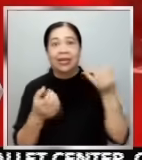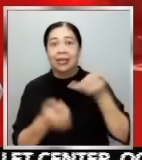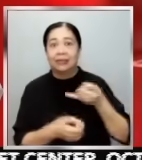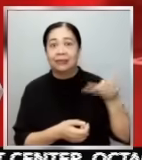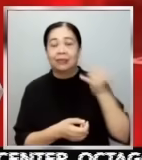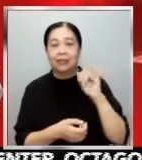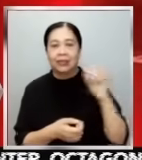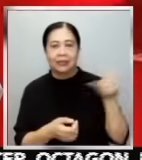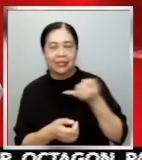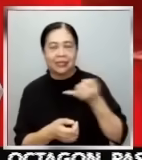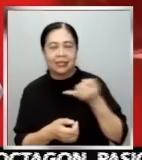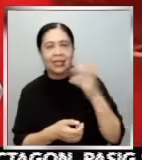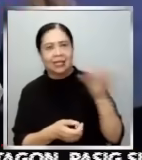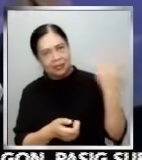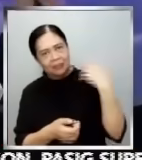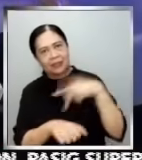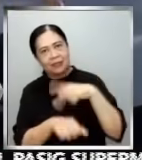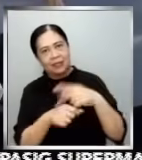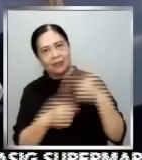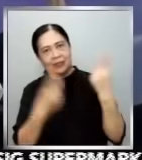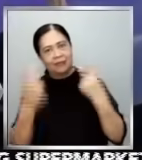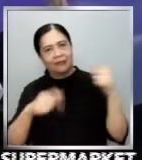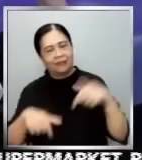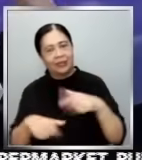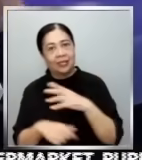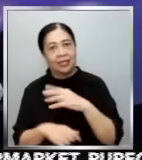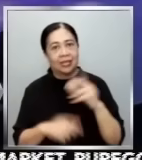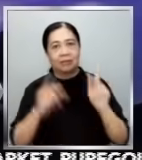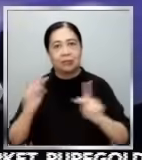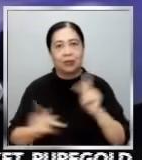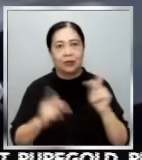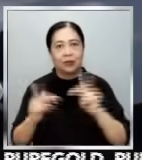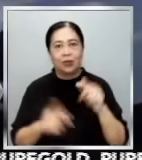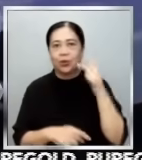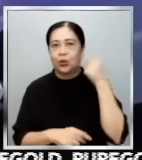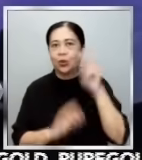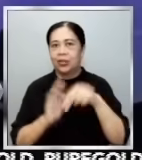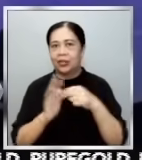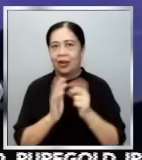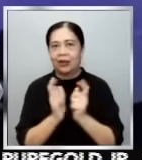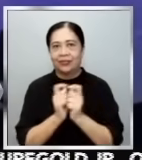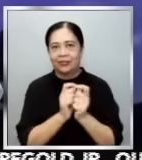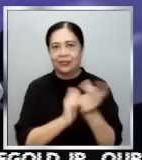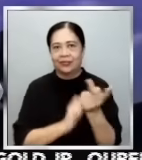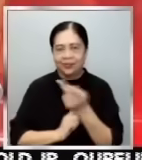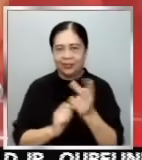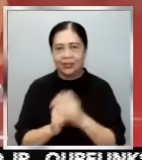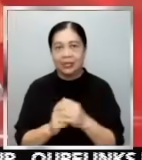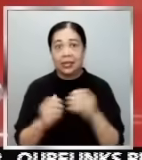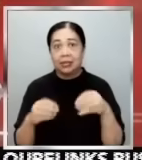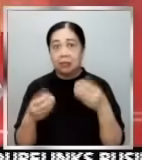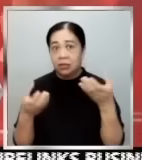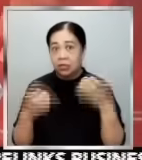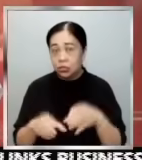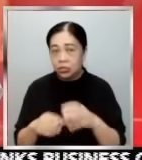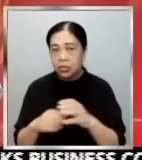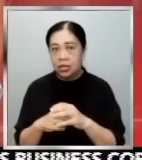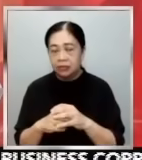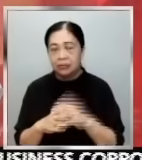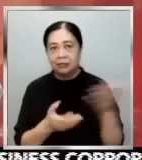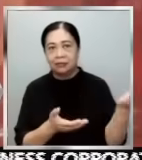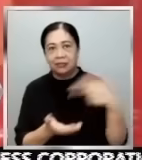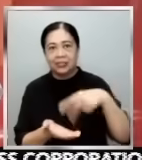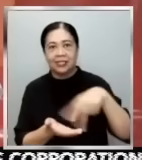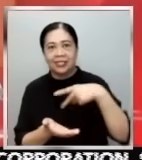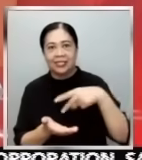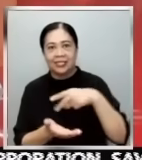Jake na Bumisita sa Pilipinas at magperform ng Golden hour together given a chance pasasayawin daw nila si Jake